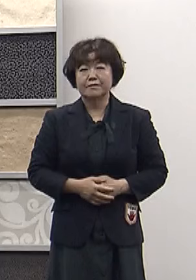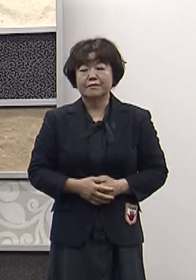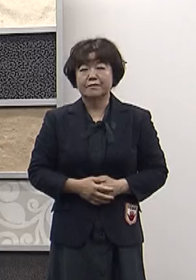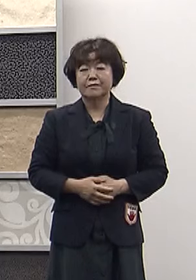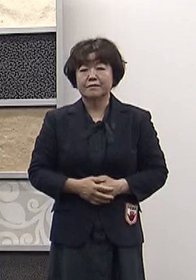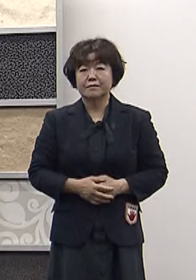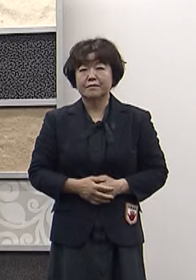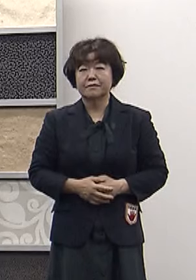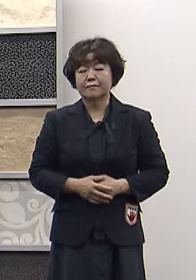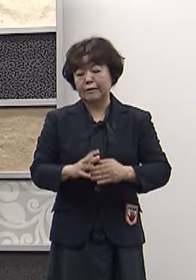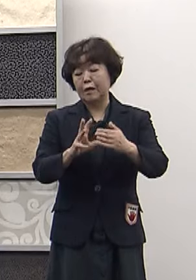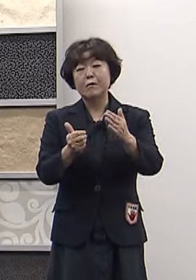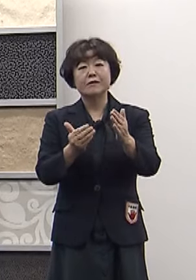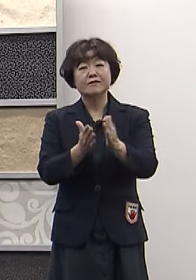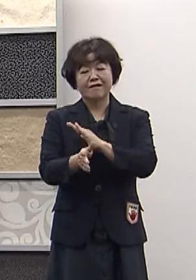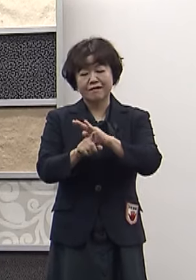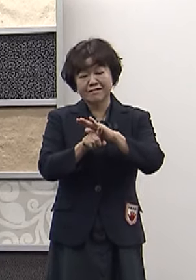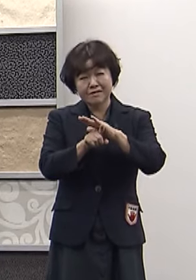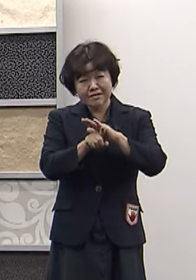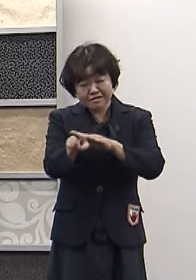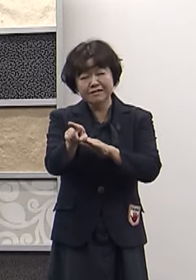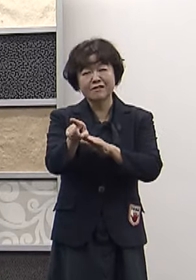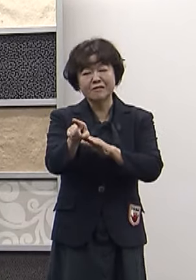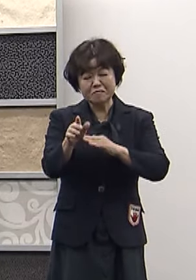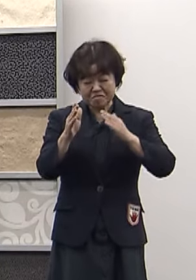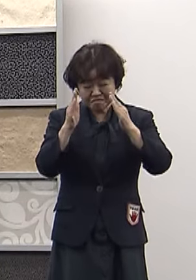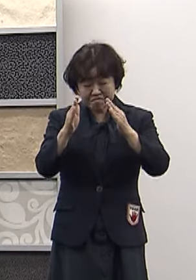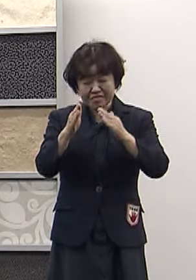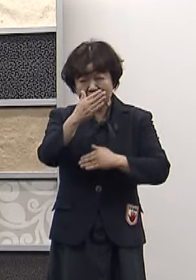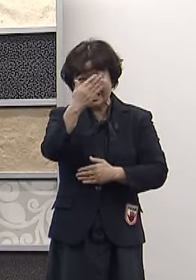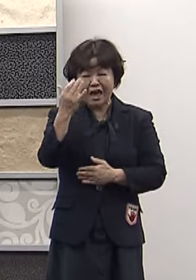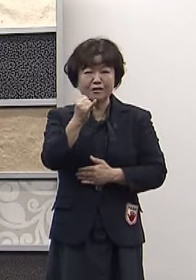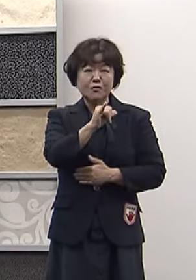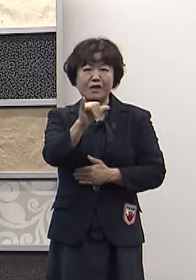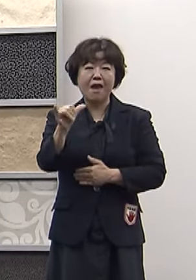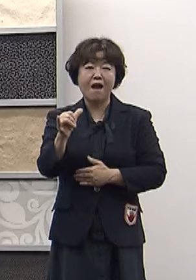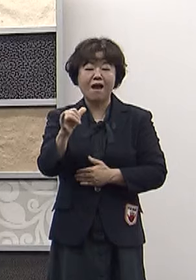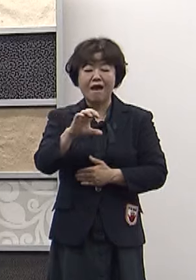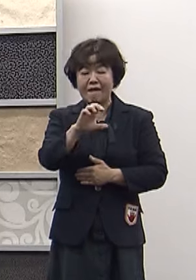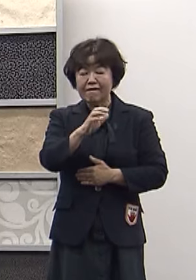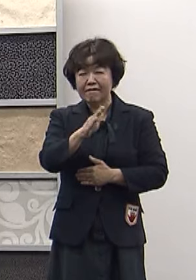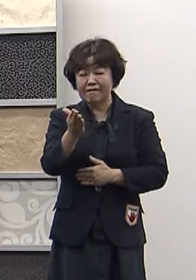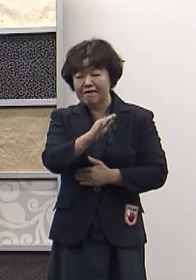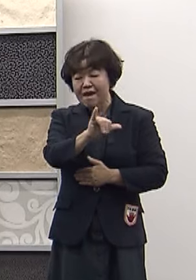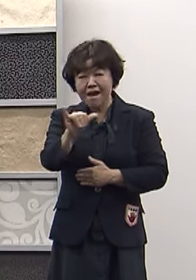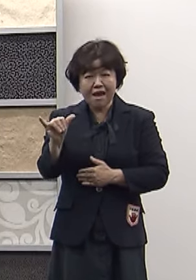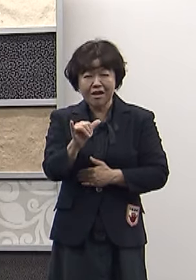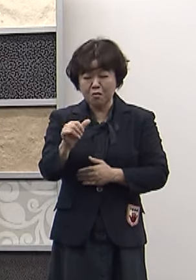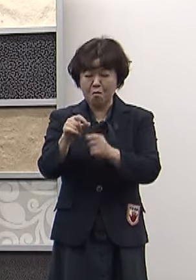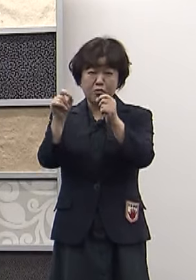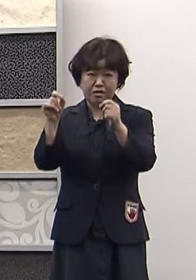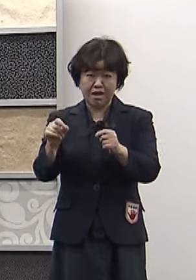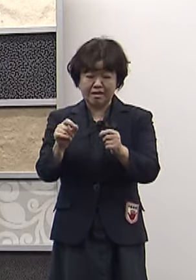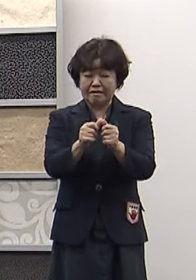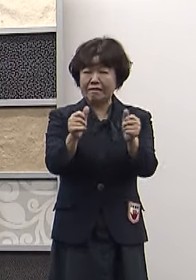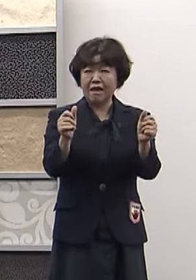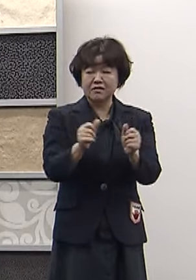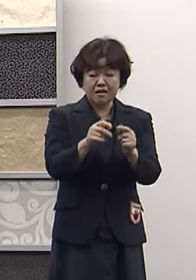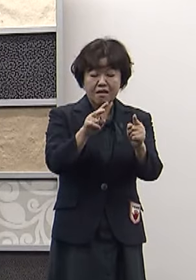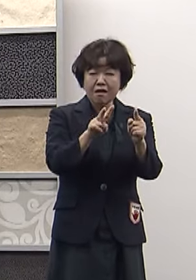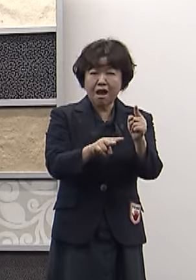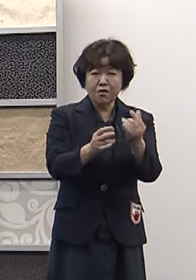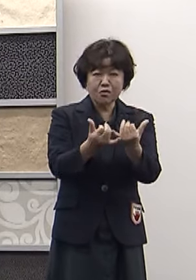これまで本県が先進的に取り組んでまいりましたヤングケアラーの問題、あるいは男性介護者